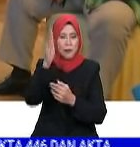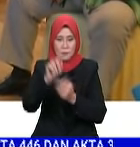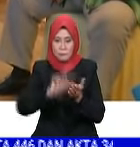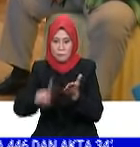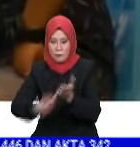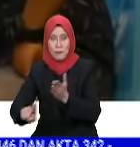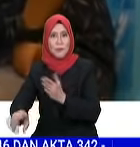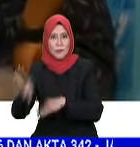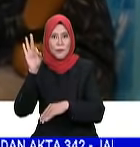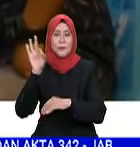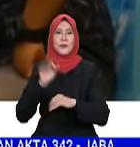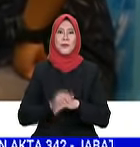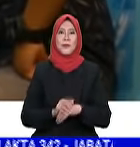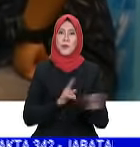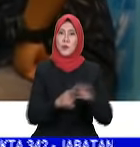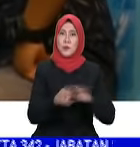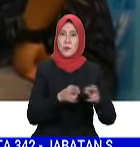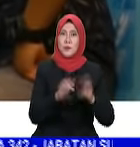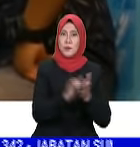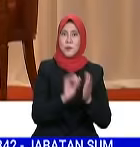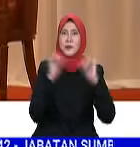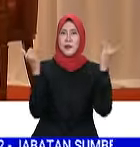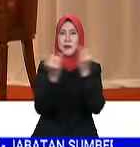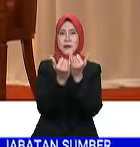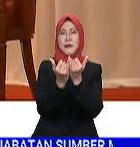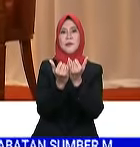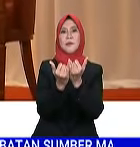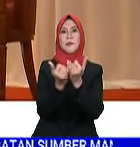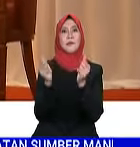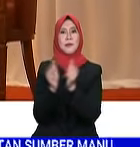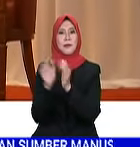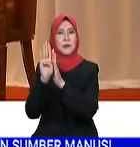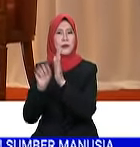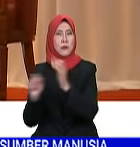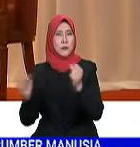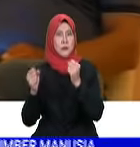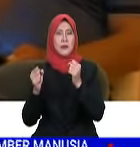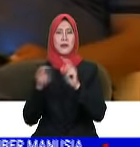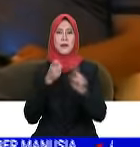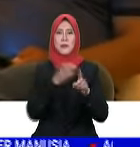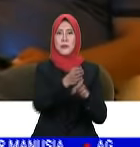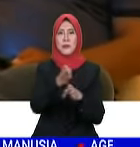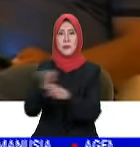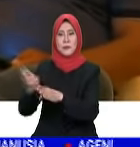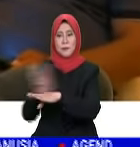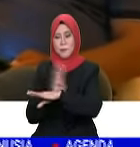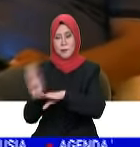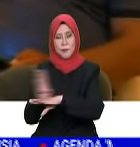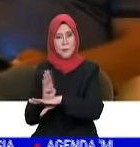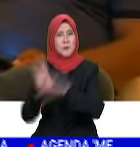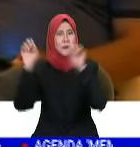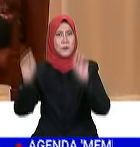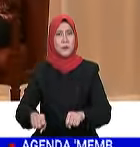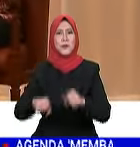pasti. TKPM itu akan diusahakan sebuah syarikat pengusaha dengan latar belakang kukuh dalam bidang keusahawanan yang